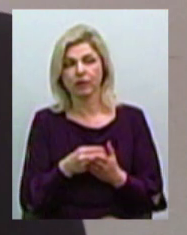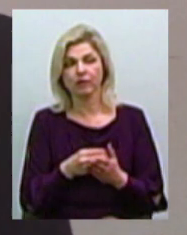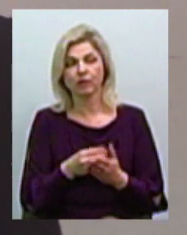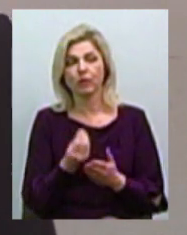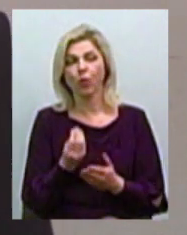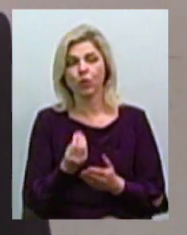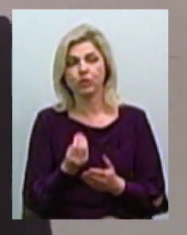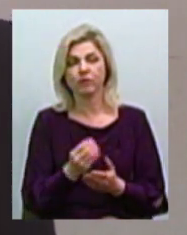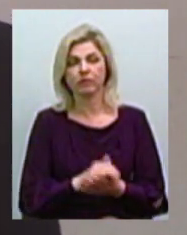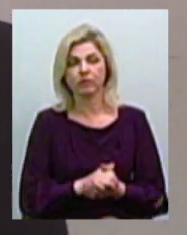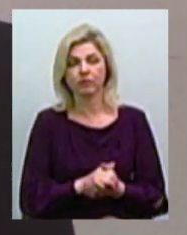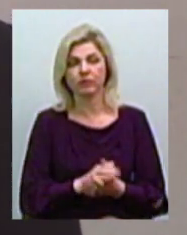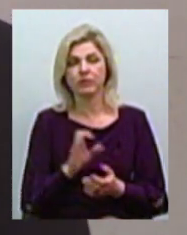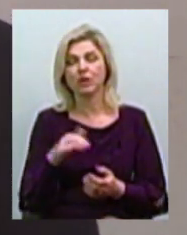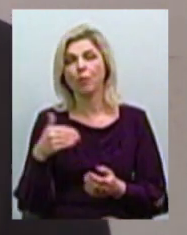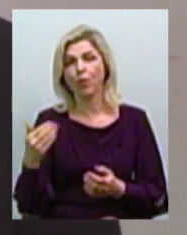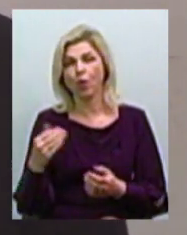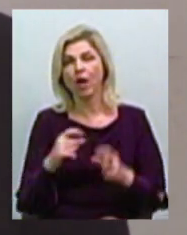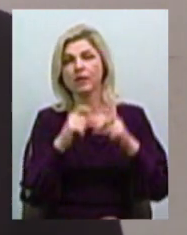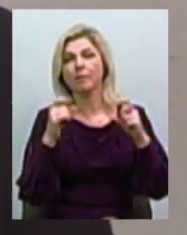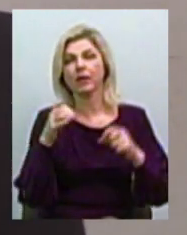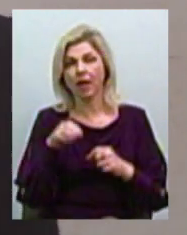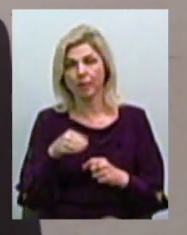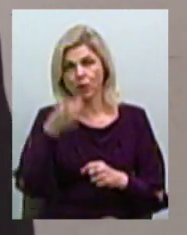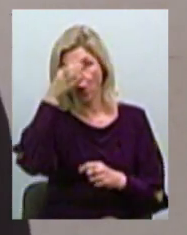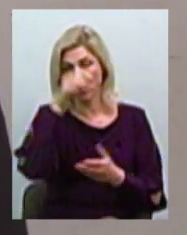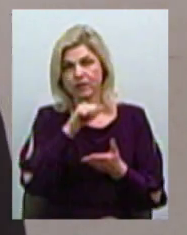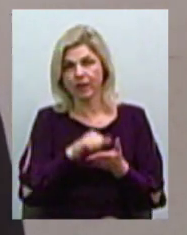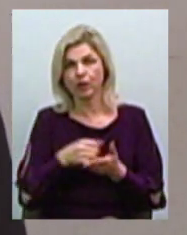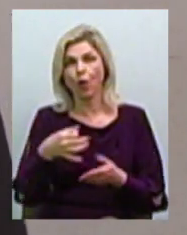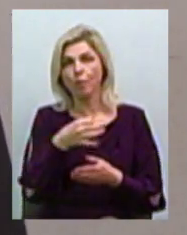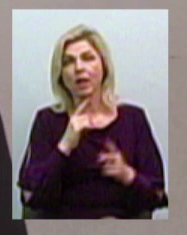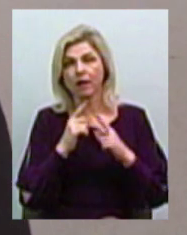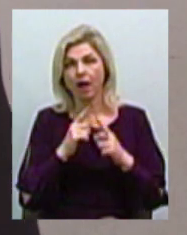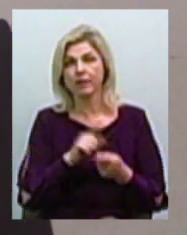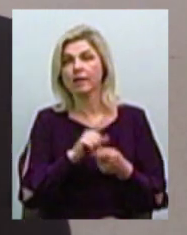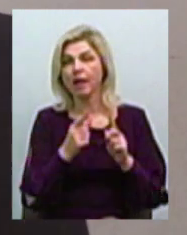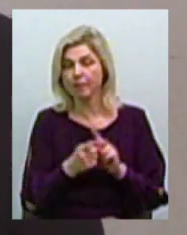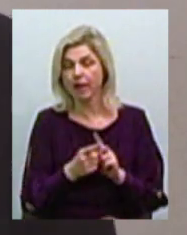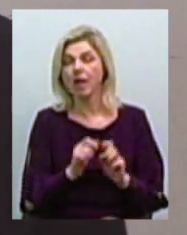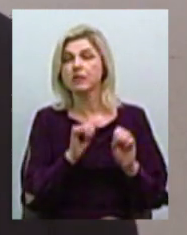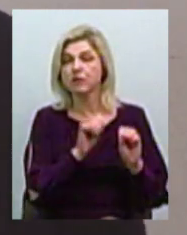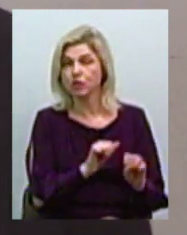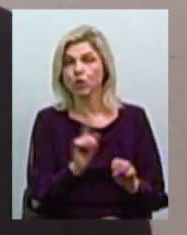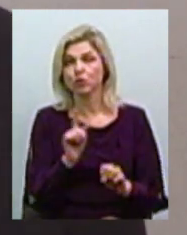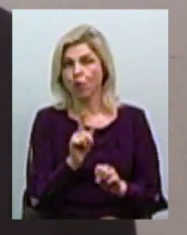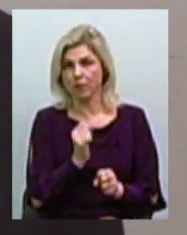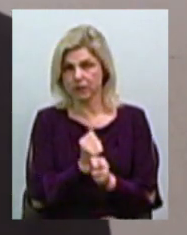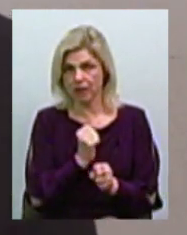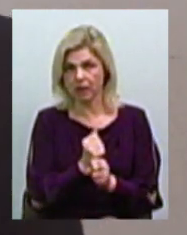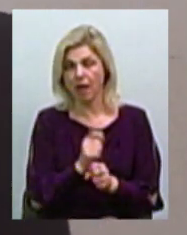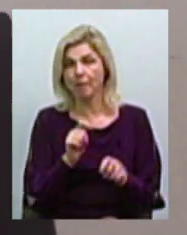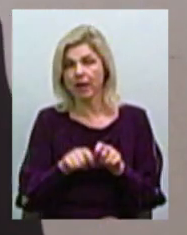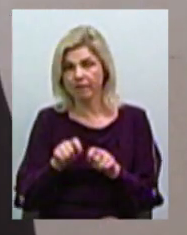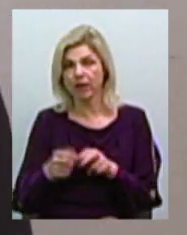бюджетних коштів з боку Департаменту освіти. Обласна рада навпаки за те, щоб зробили перевірку цих